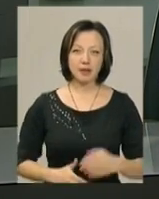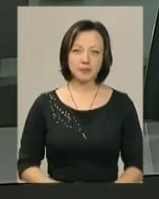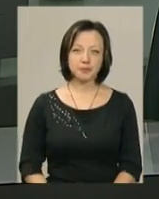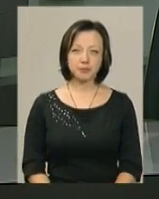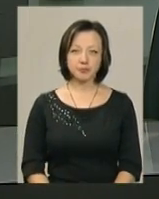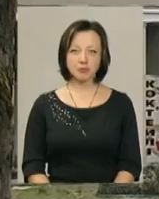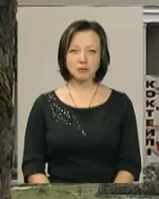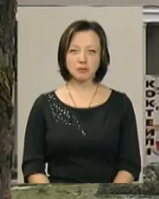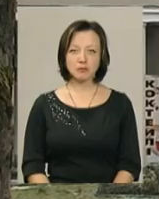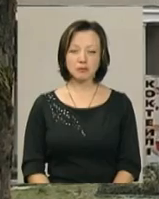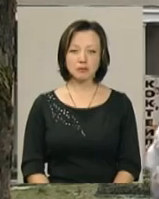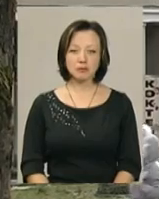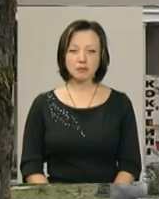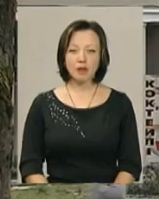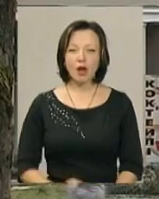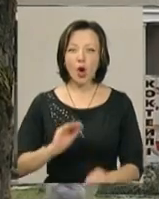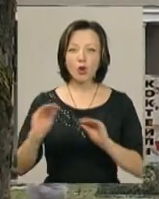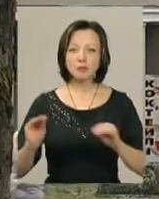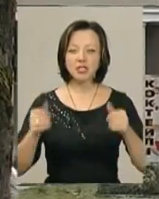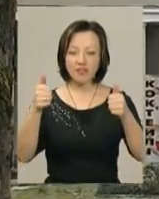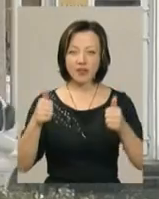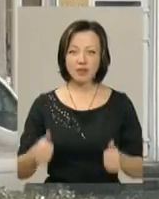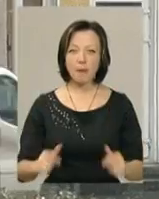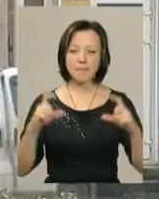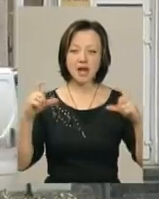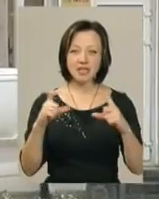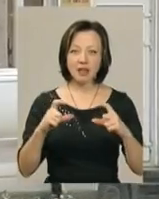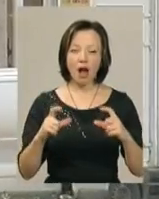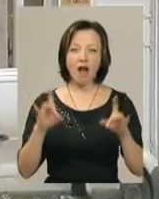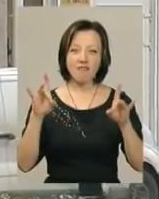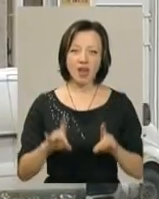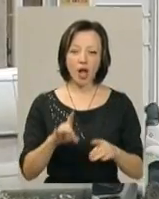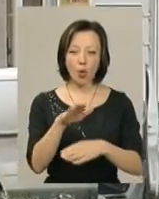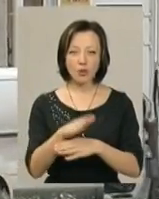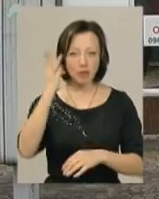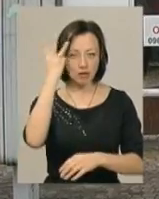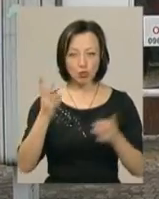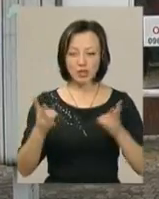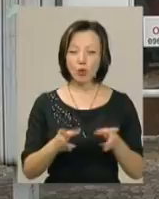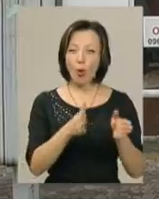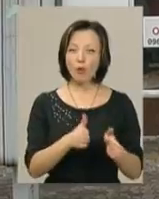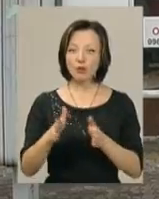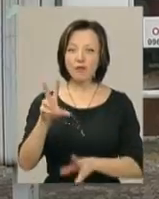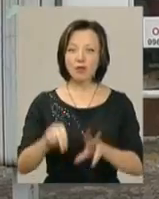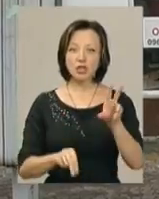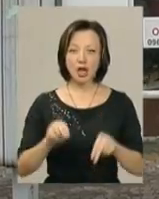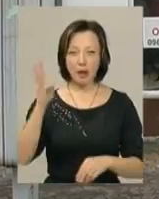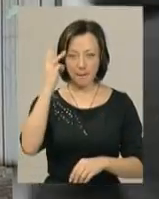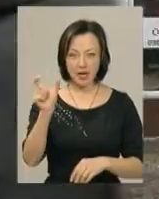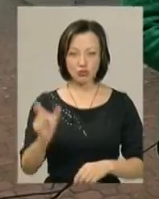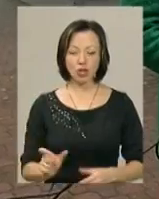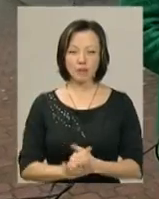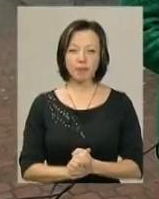Денисенко. Розміщення вивісок на магазинах, кафе і кіосках обласного центру потрібно упорядкувати, вважає хмельничанин